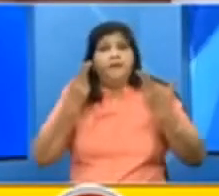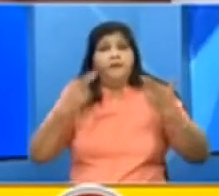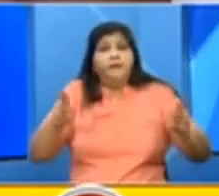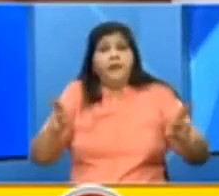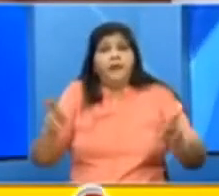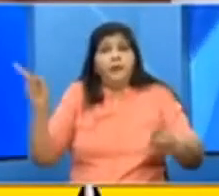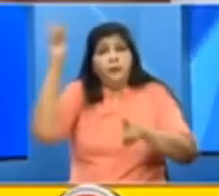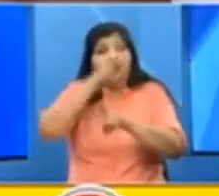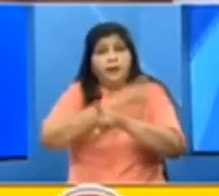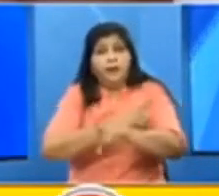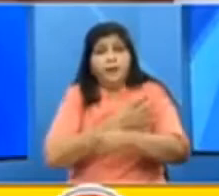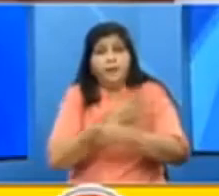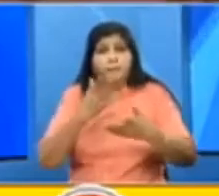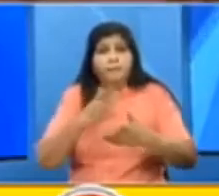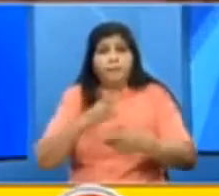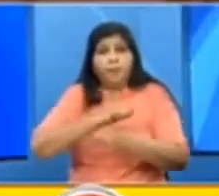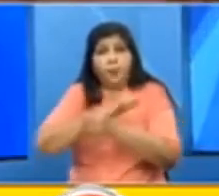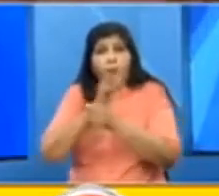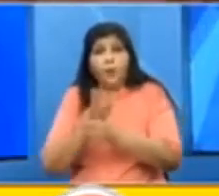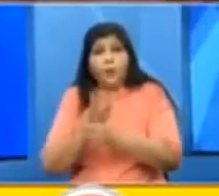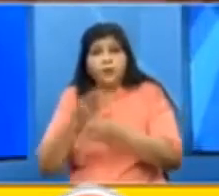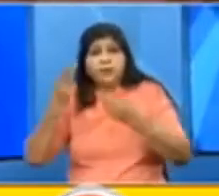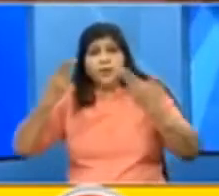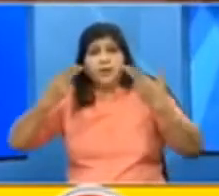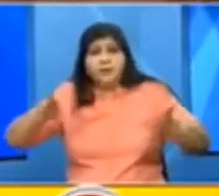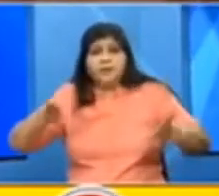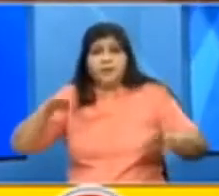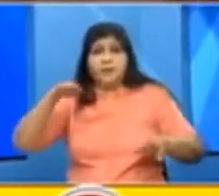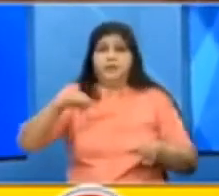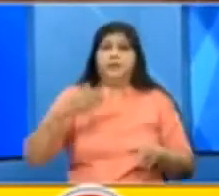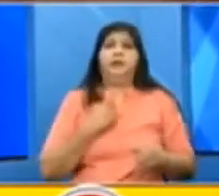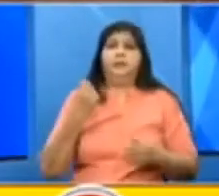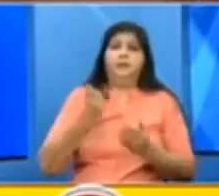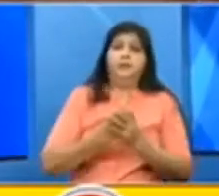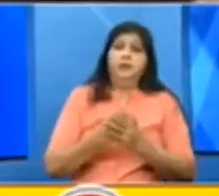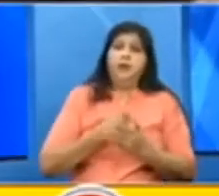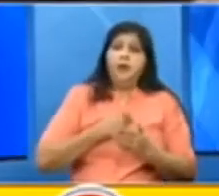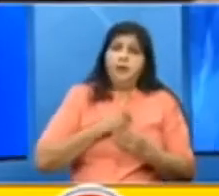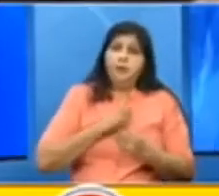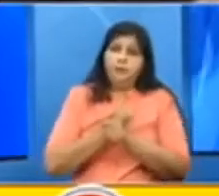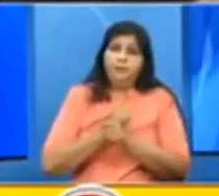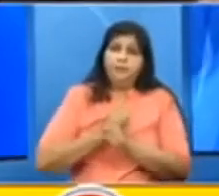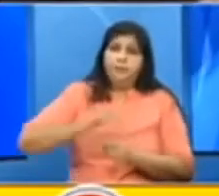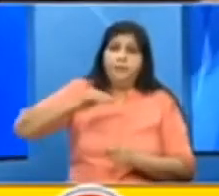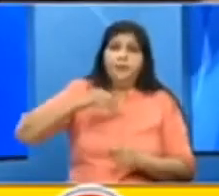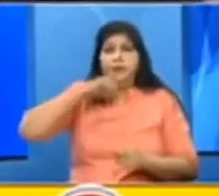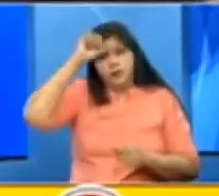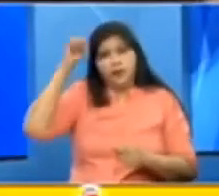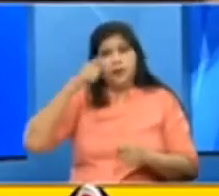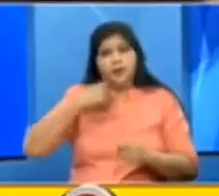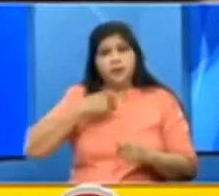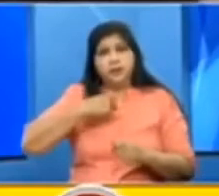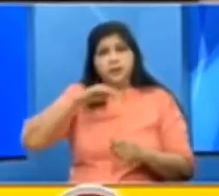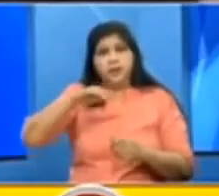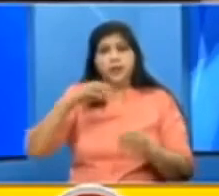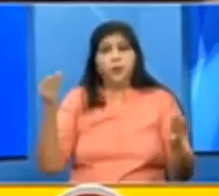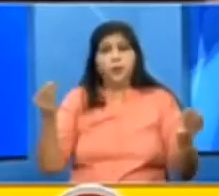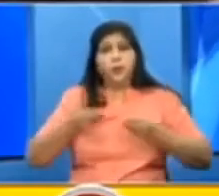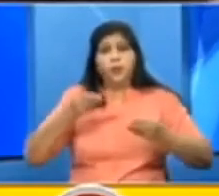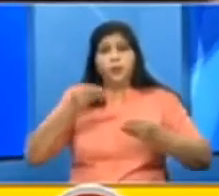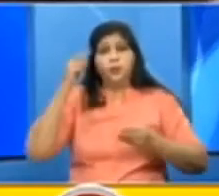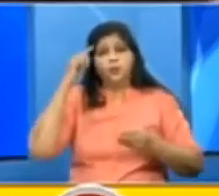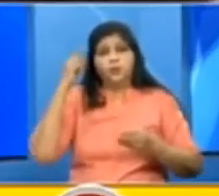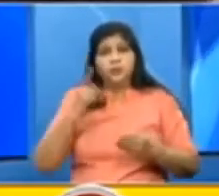पर महामारी से आजादी का संकल्प लें, आत्मनिर्भर भारत का संकल्प लें, कुछ नया सीखने